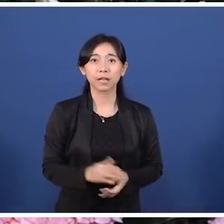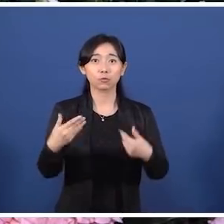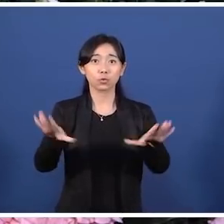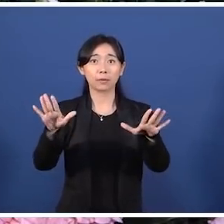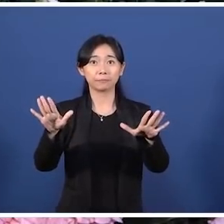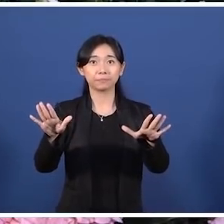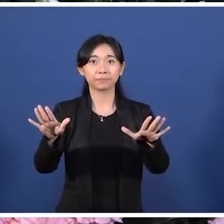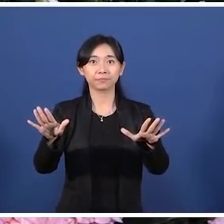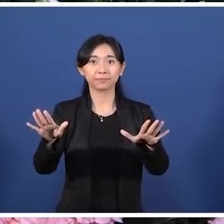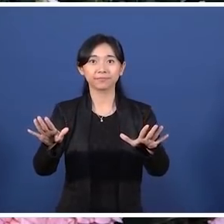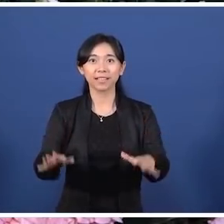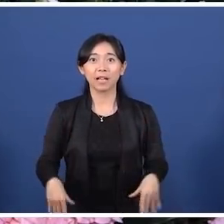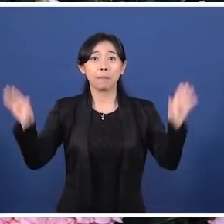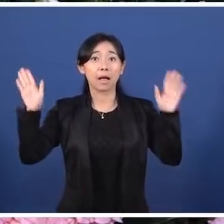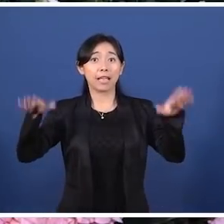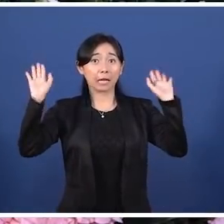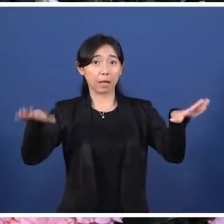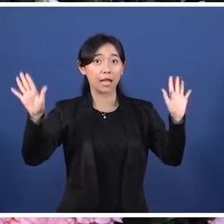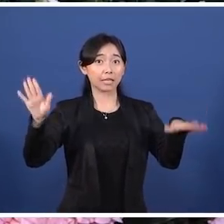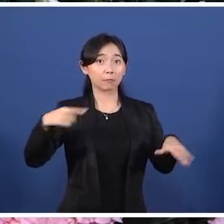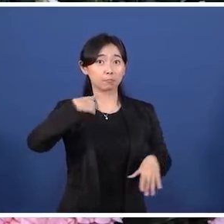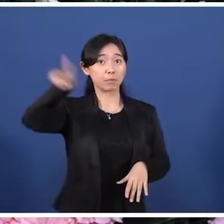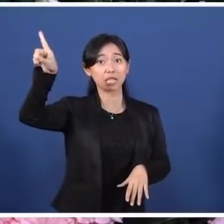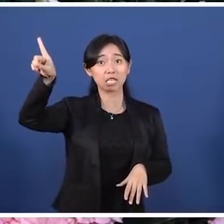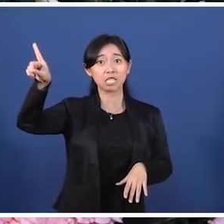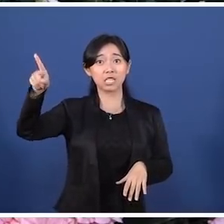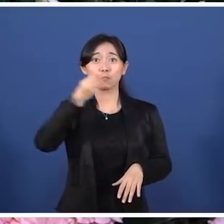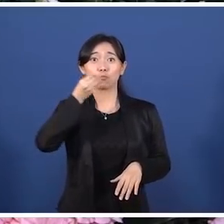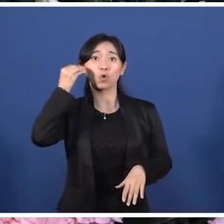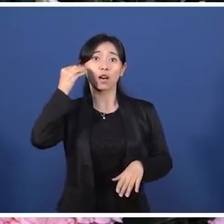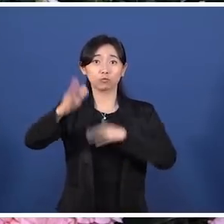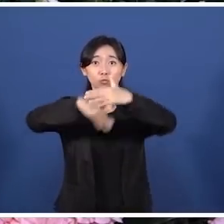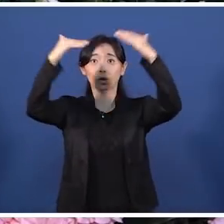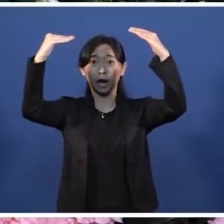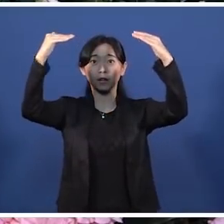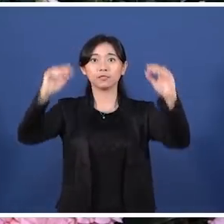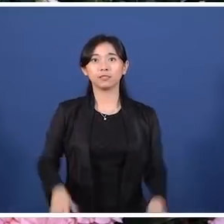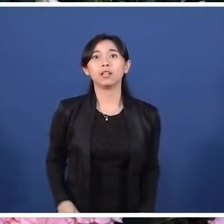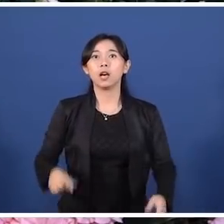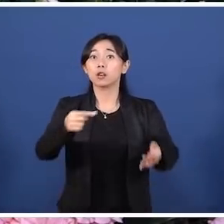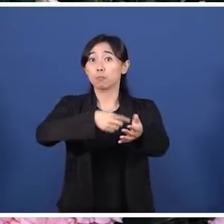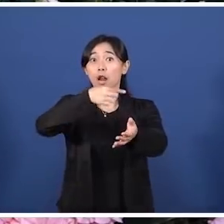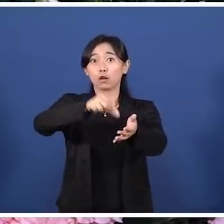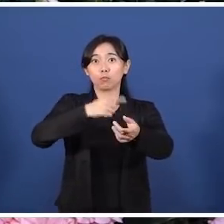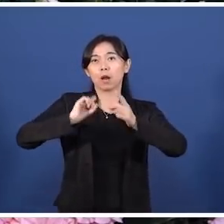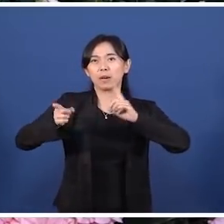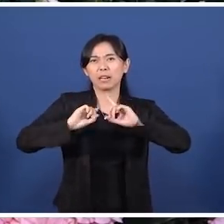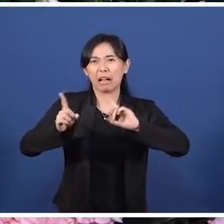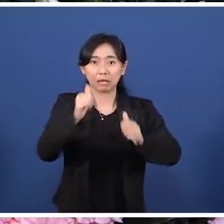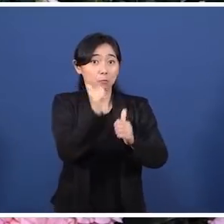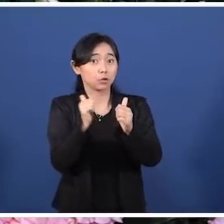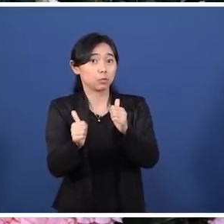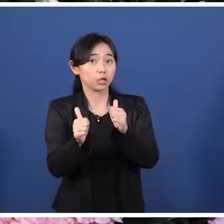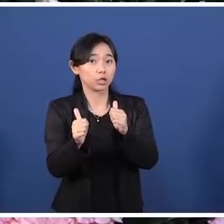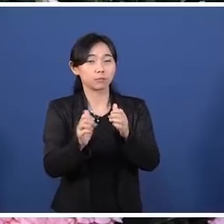Setelah malaikat-malaikat itu meninggalkan mereka dan kembali ke sorga, gembala-gembala itu berkata seorang kepada